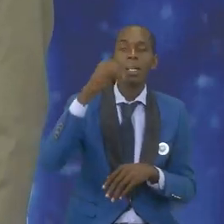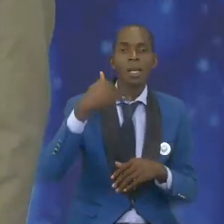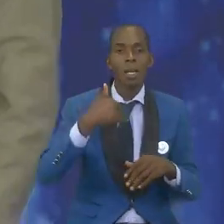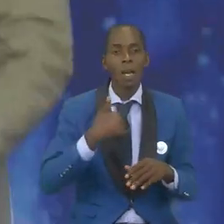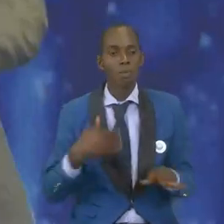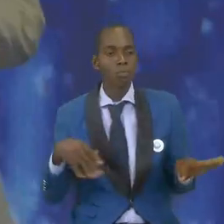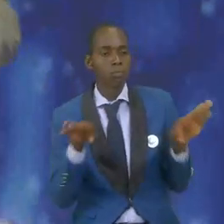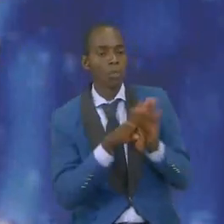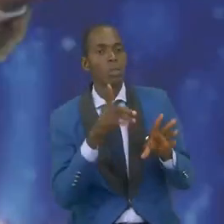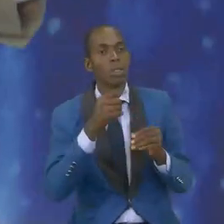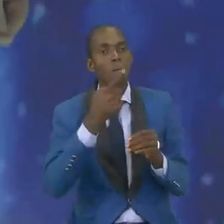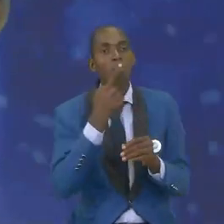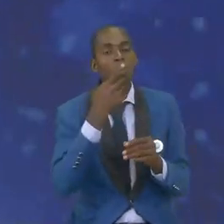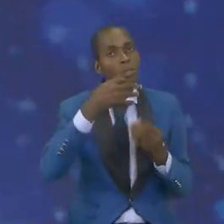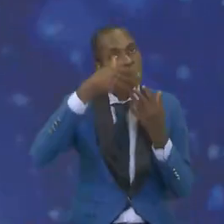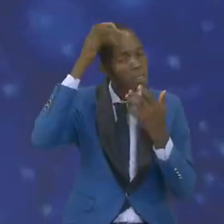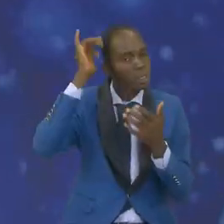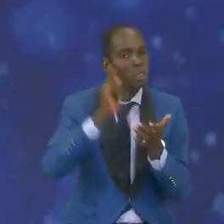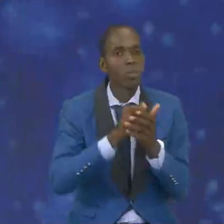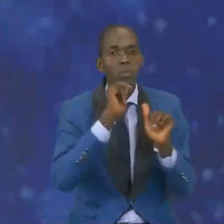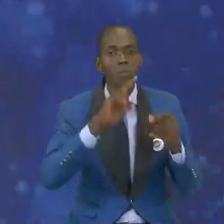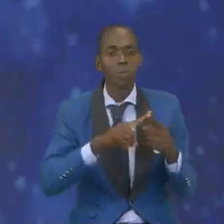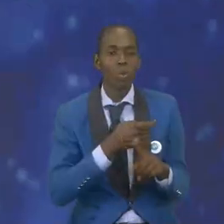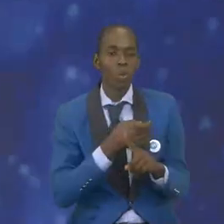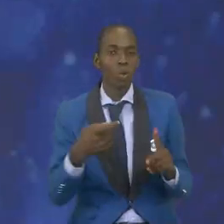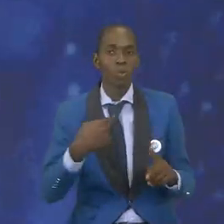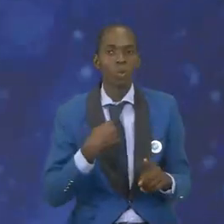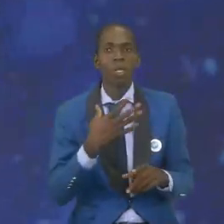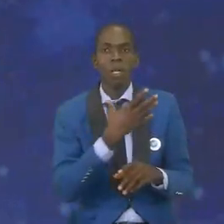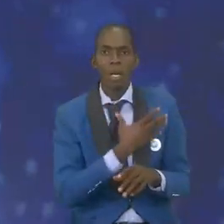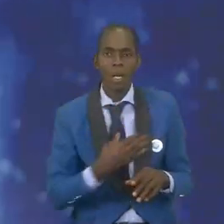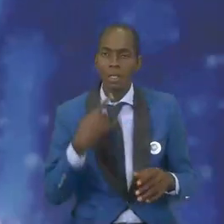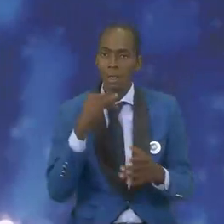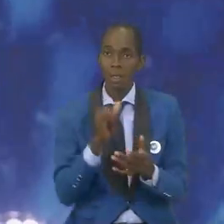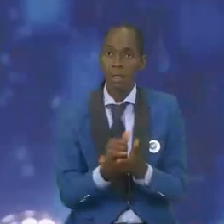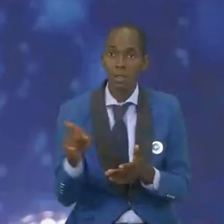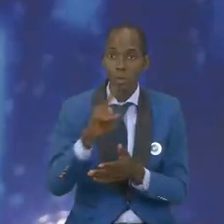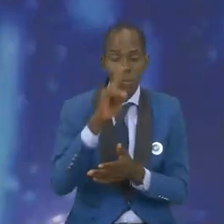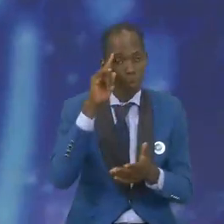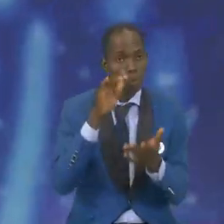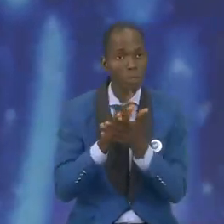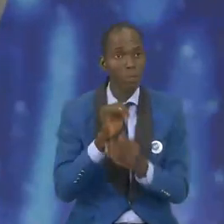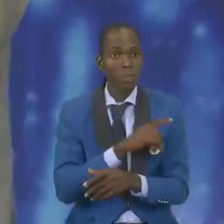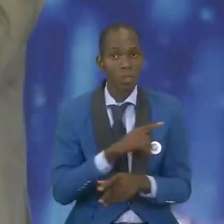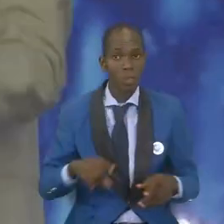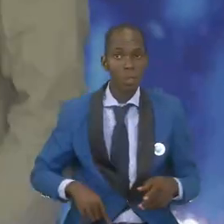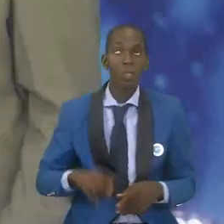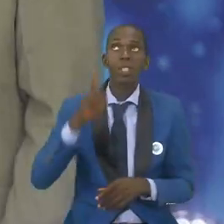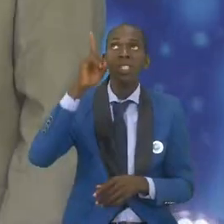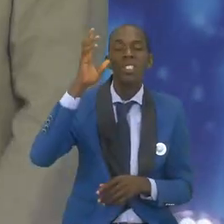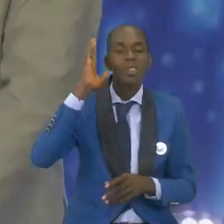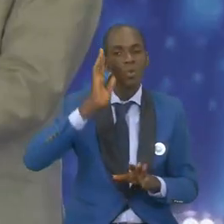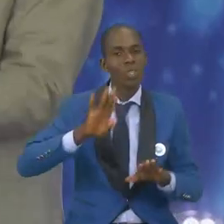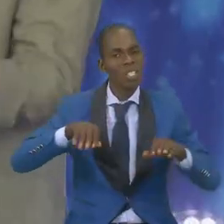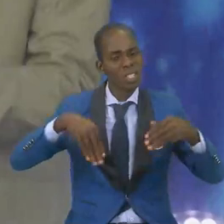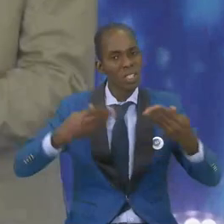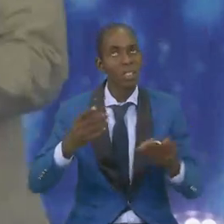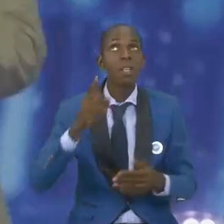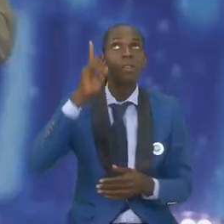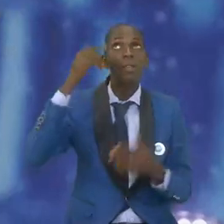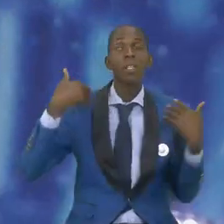son ange et il a fermé la gueule des lions et ils ne m'ont fait aucun mal. Comme toi tu crois